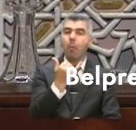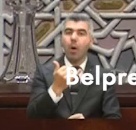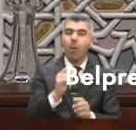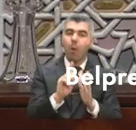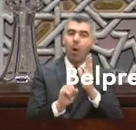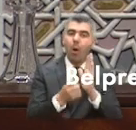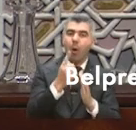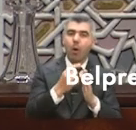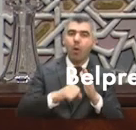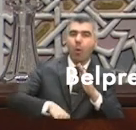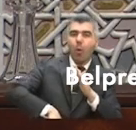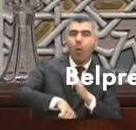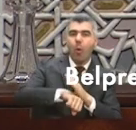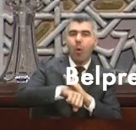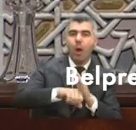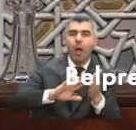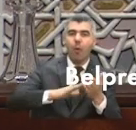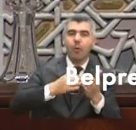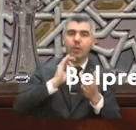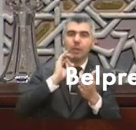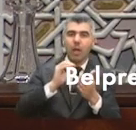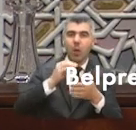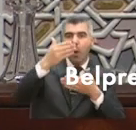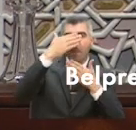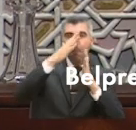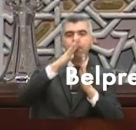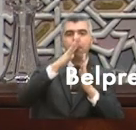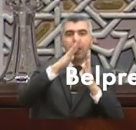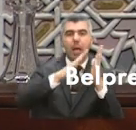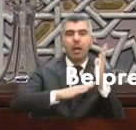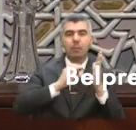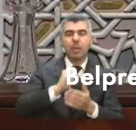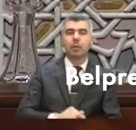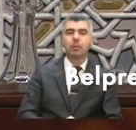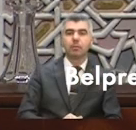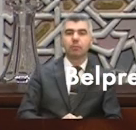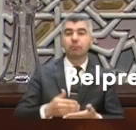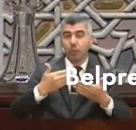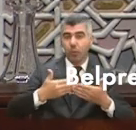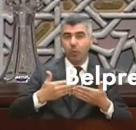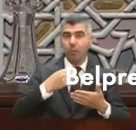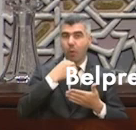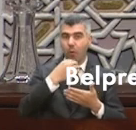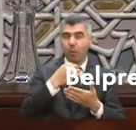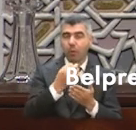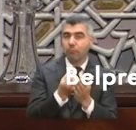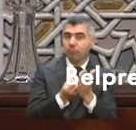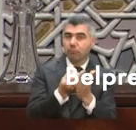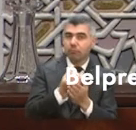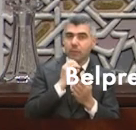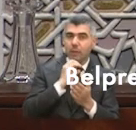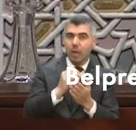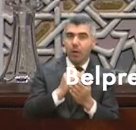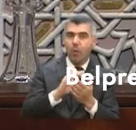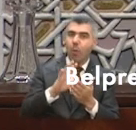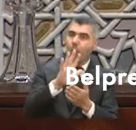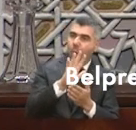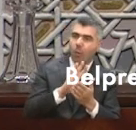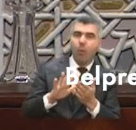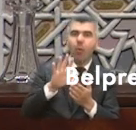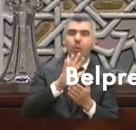الكرويه الكبيره التي تعرفها بلادنا لا يسعني الا ان اتقدم اليكم